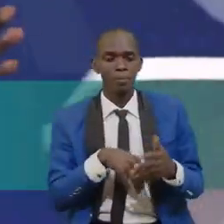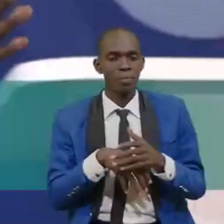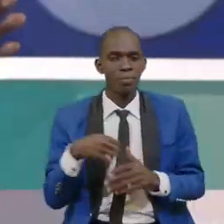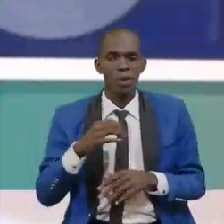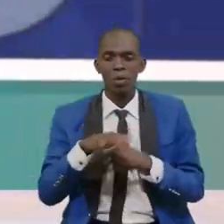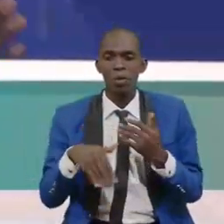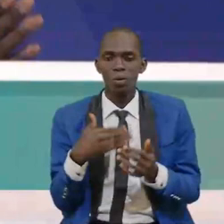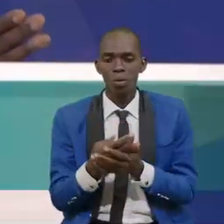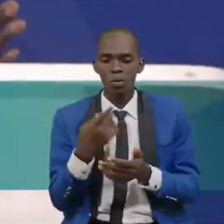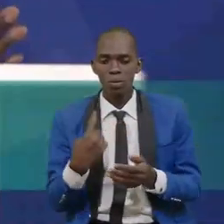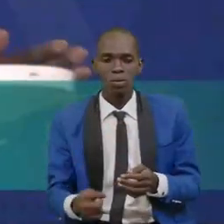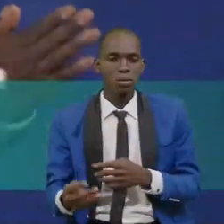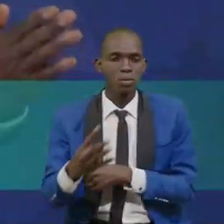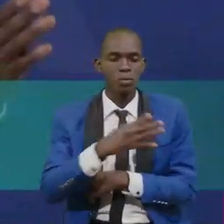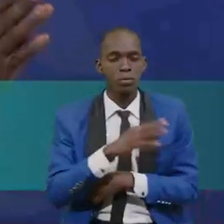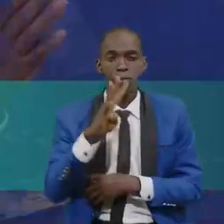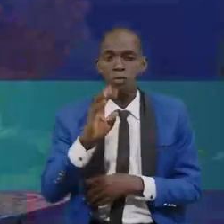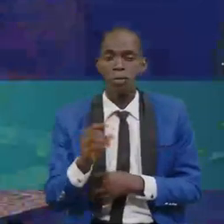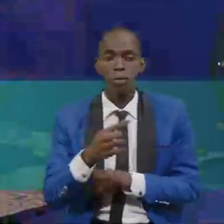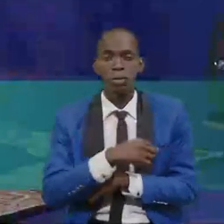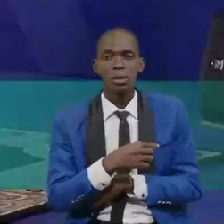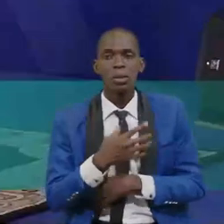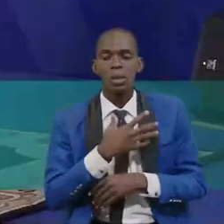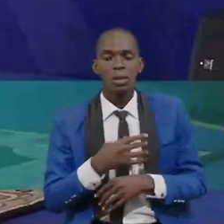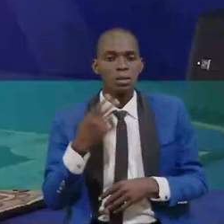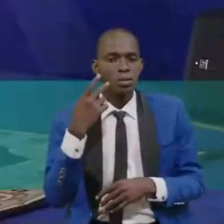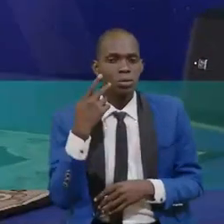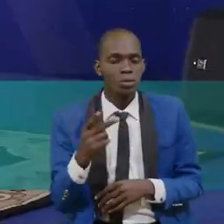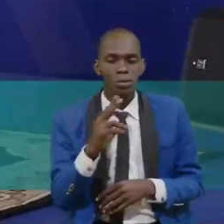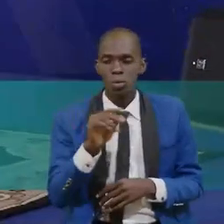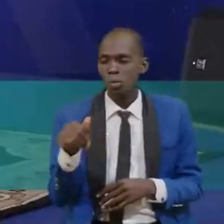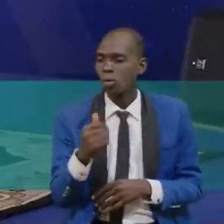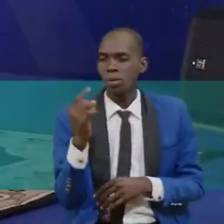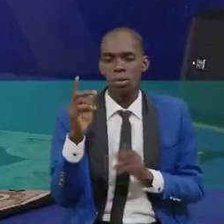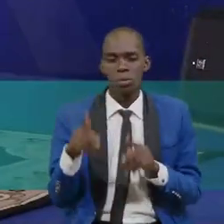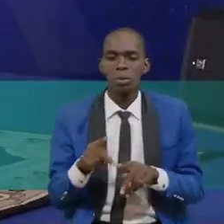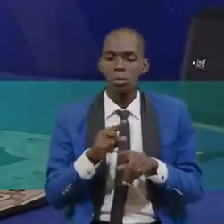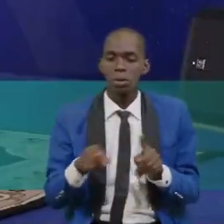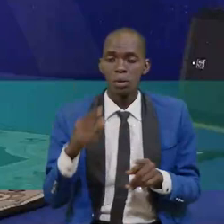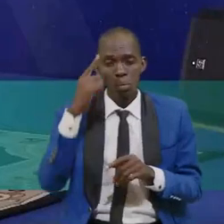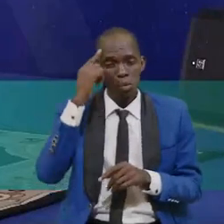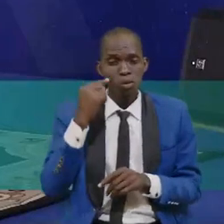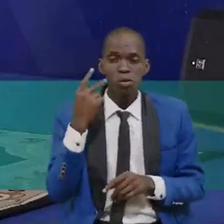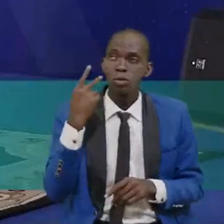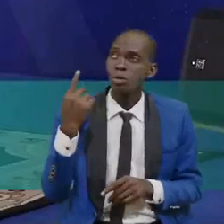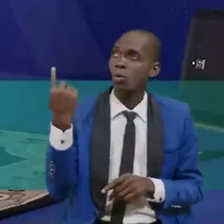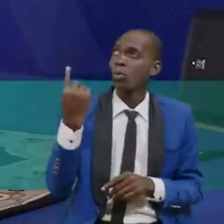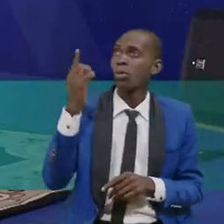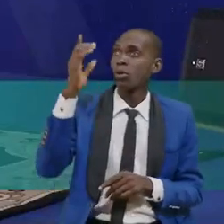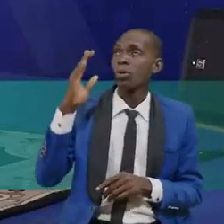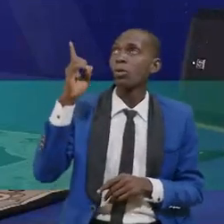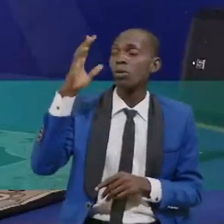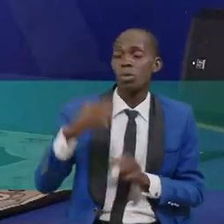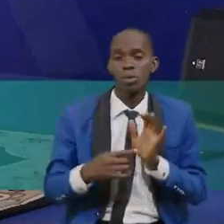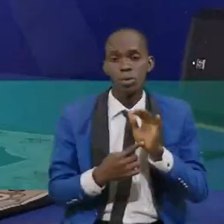ces 40 jours. Il n'a vu rien d'autre, aucune autre personne, seul Dieu. Et Dieu lui a montré pendant